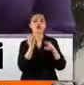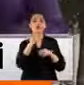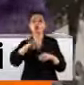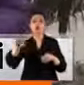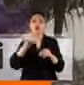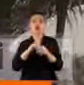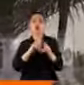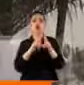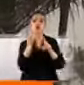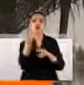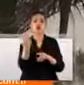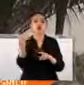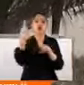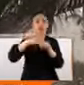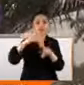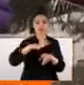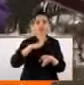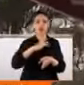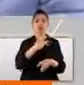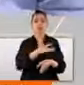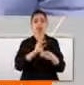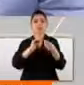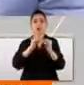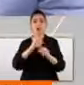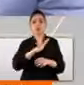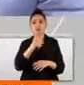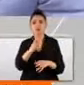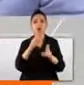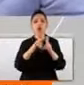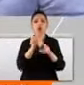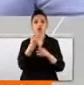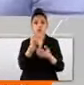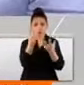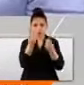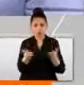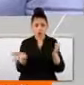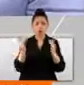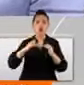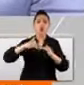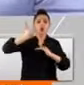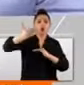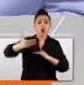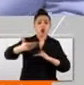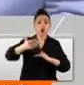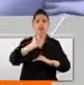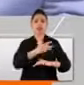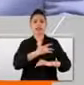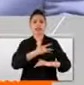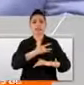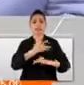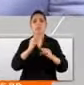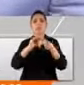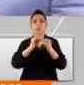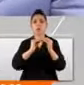içinde 2 tanesinin kalp kası tutulması var. Covid olduktan sonra miyokardit de etkiledi. Kalp